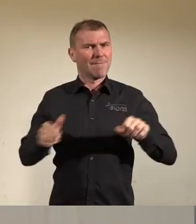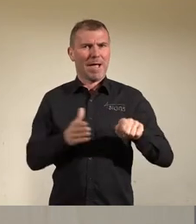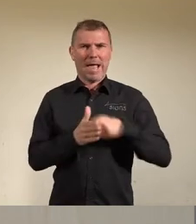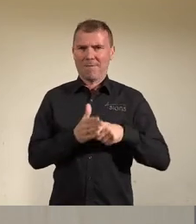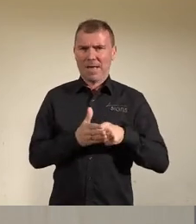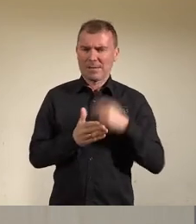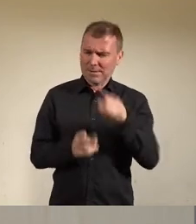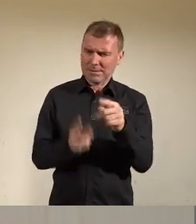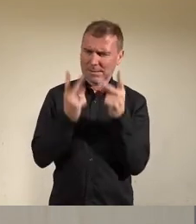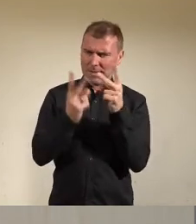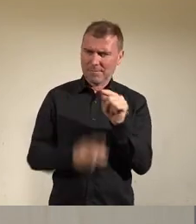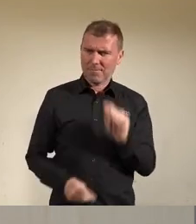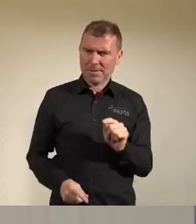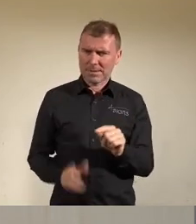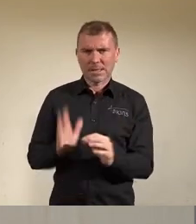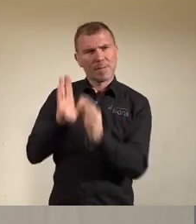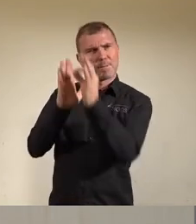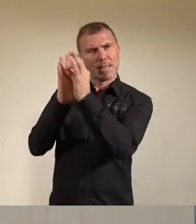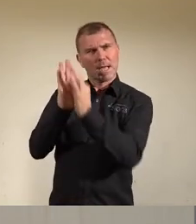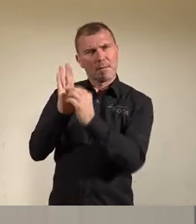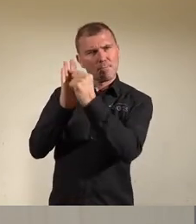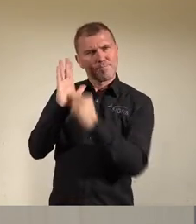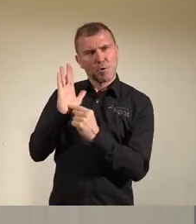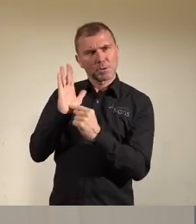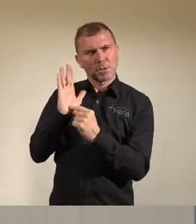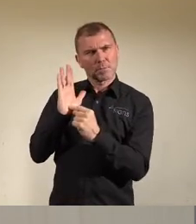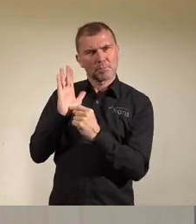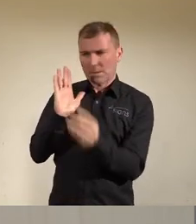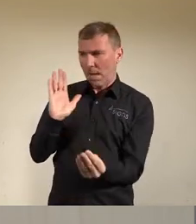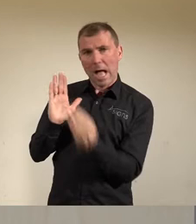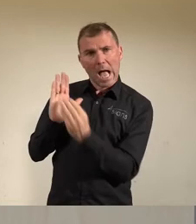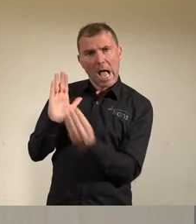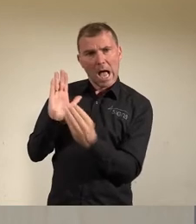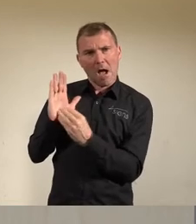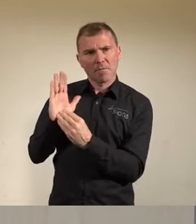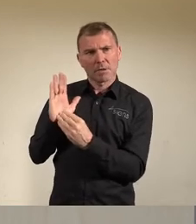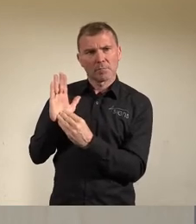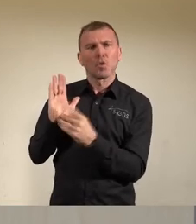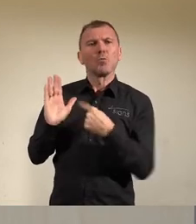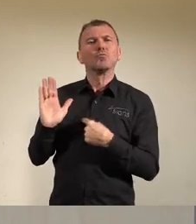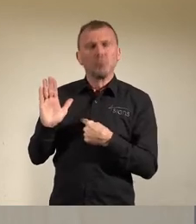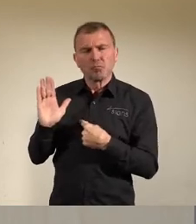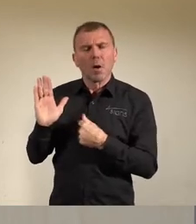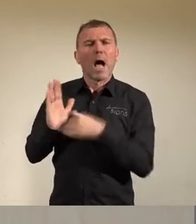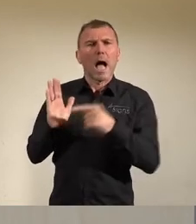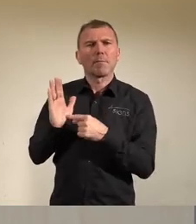wichtig, dass man diese Punkte, die man mit aufnimmt, dass man dies nicht einfach nur abnimmt oder